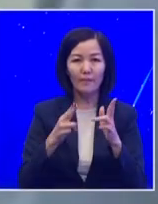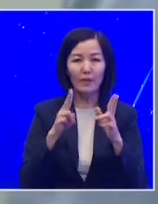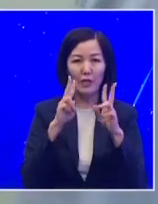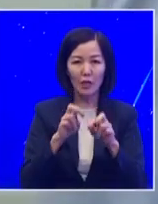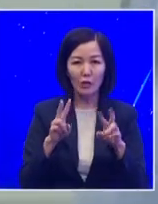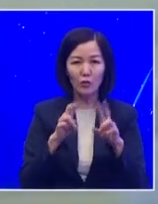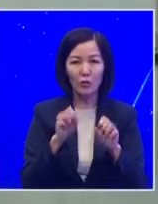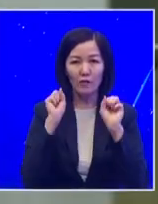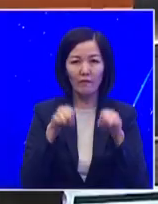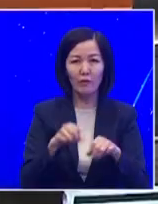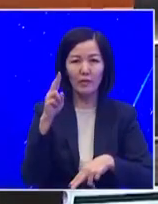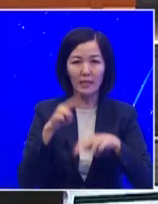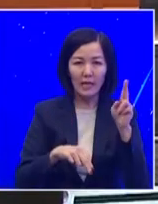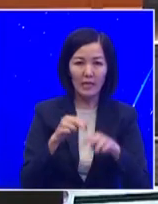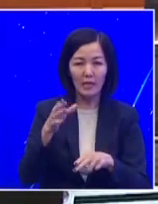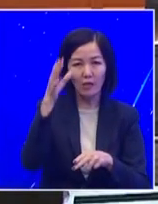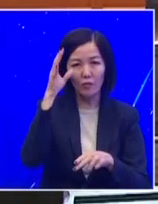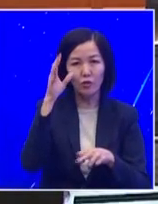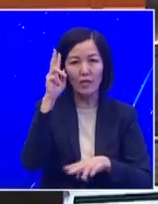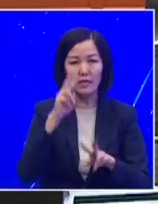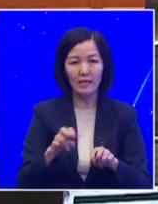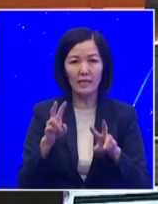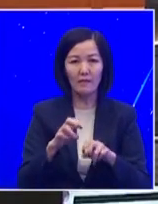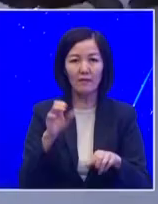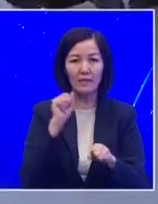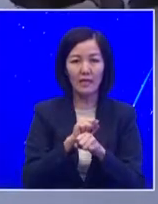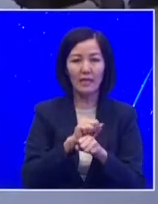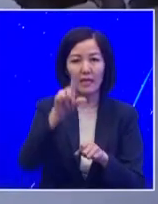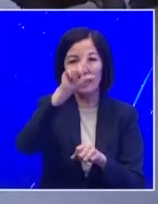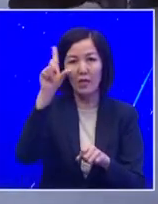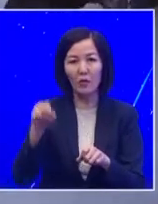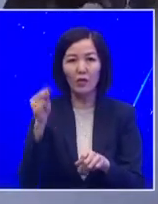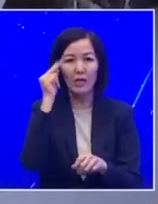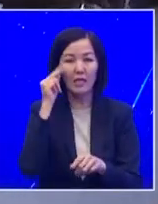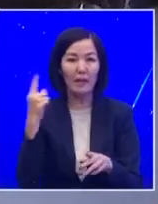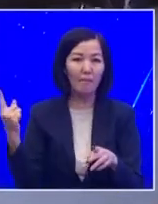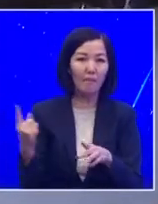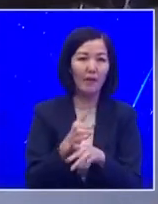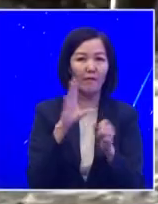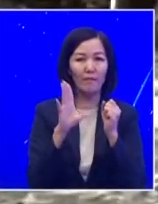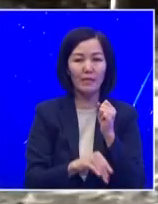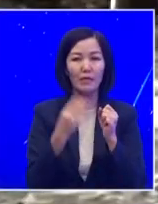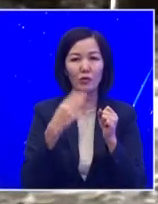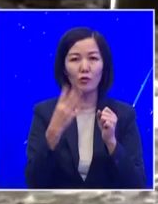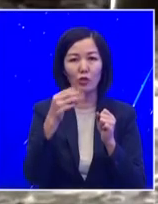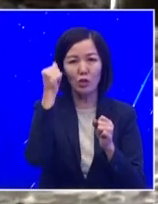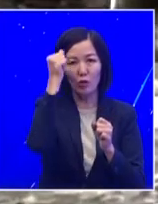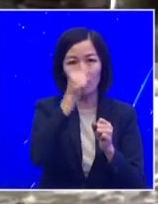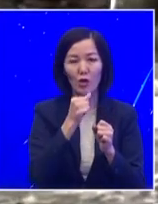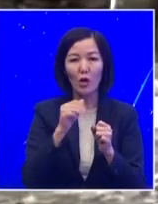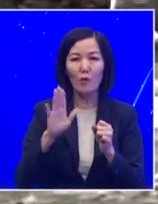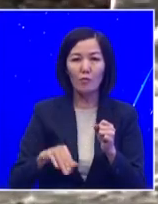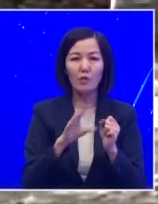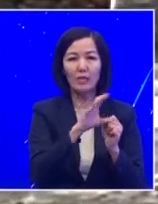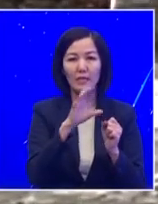возможности строительства научно-исследовательской станции на Луне. Китай стал первой за последние 44 года страной,